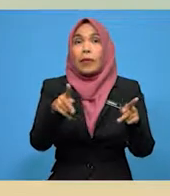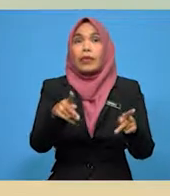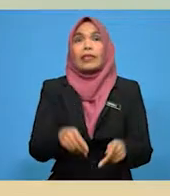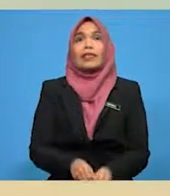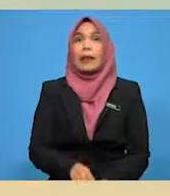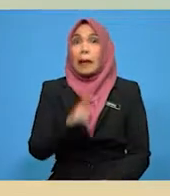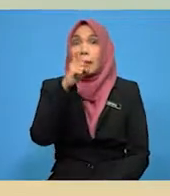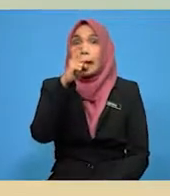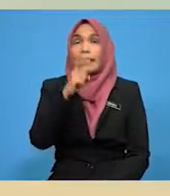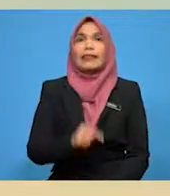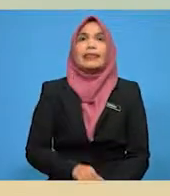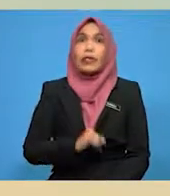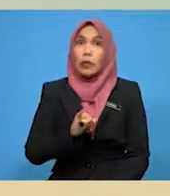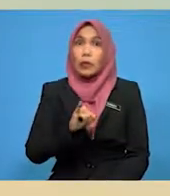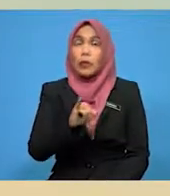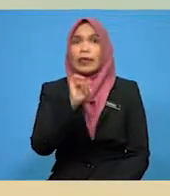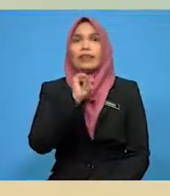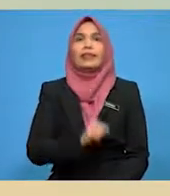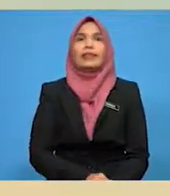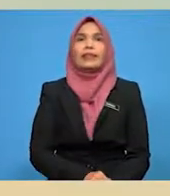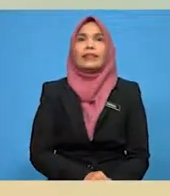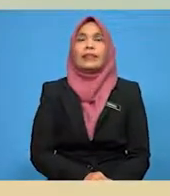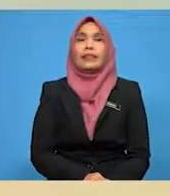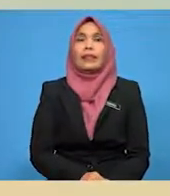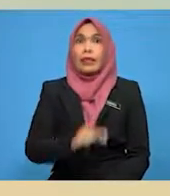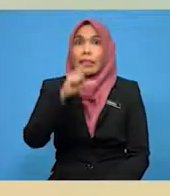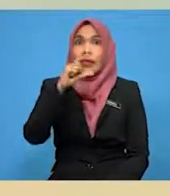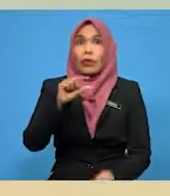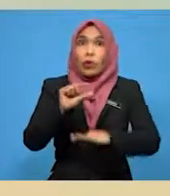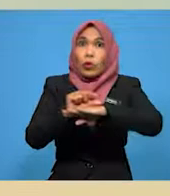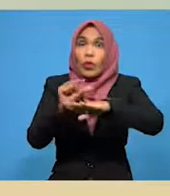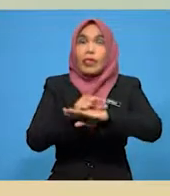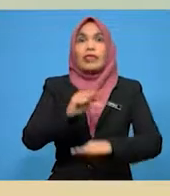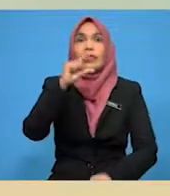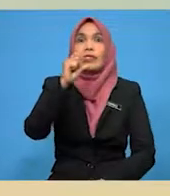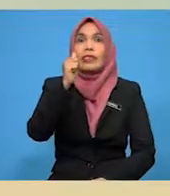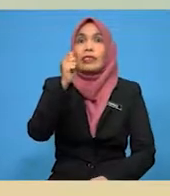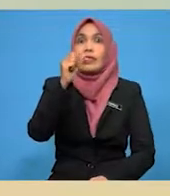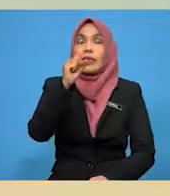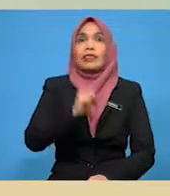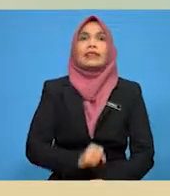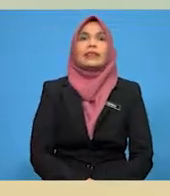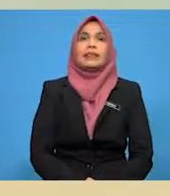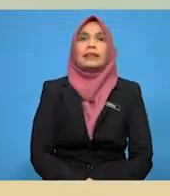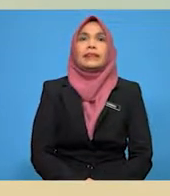formaldehyde. Gas ini terhasil daripada campuran kalium permanganat dan larutan formalin.